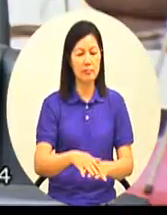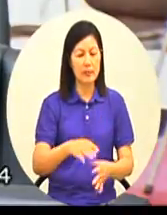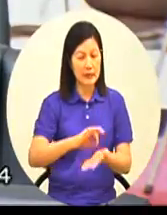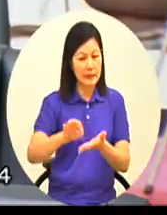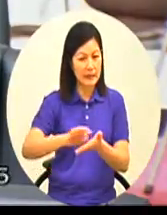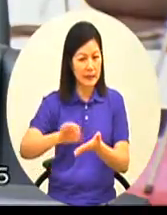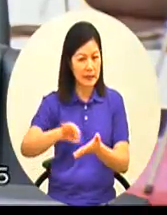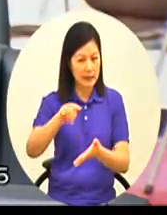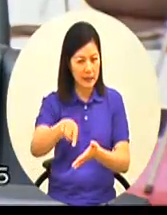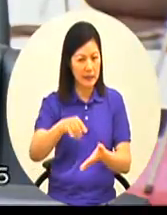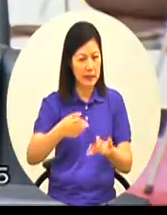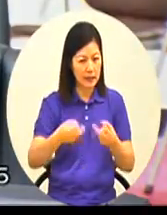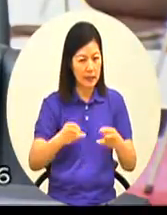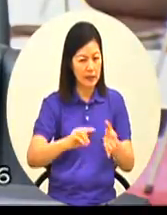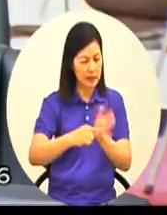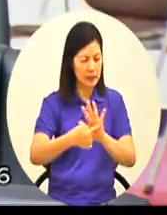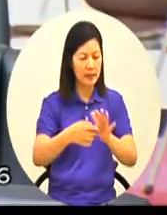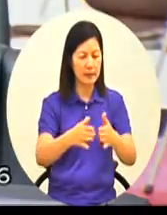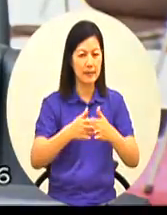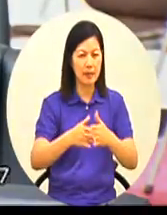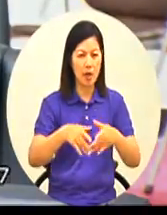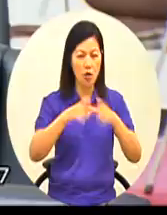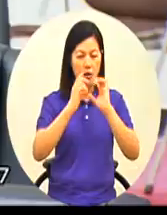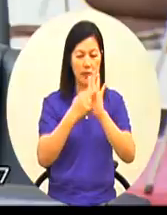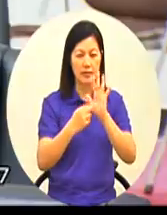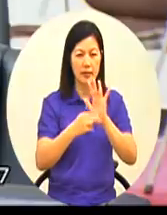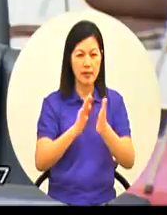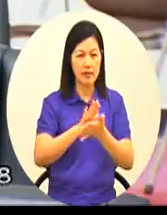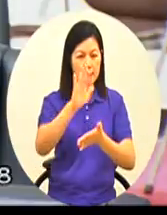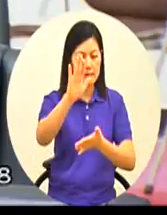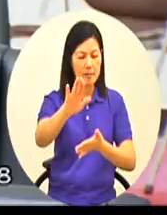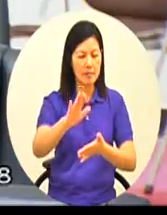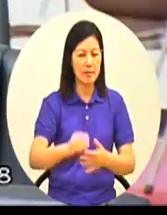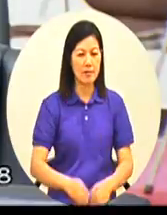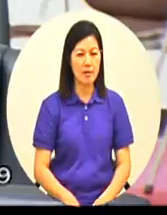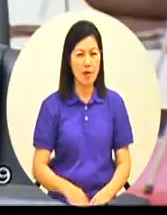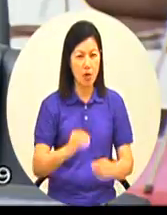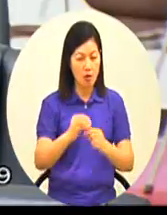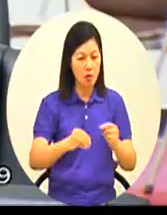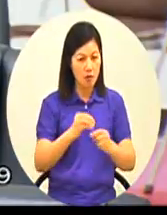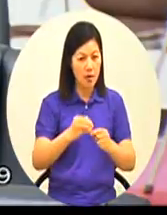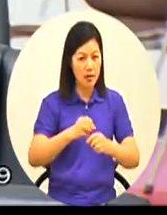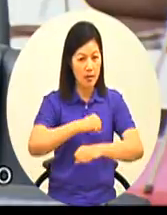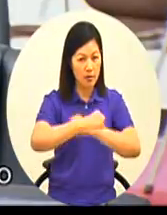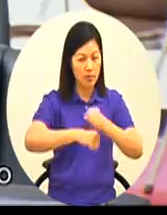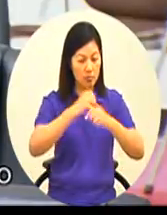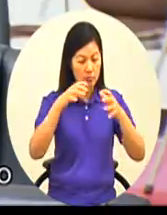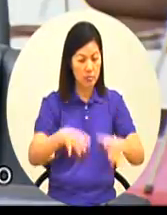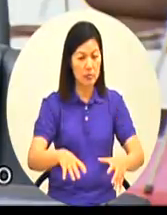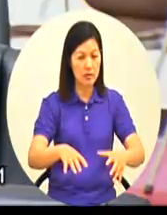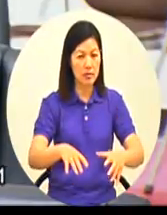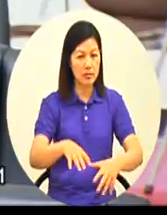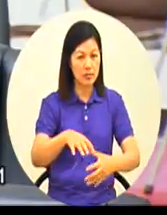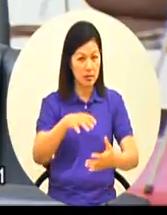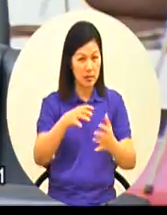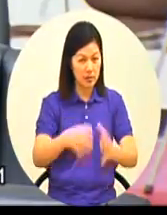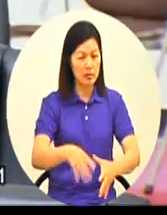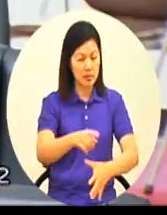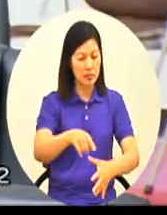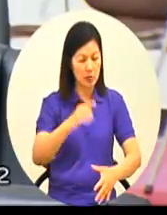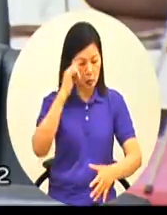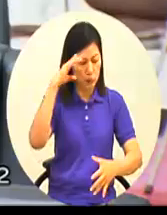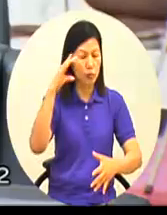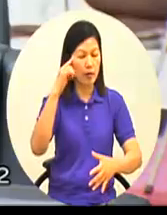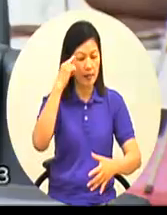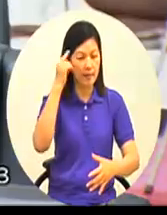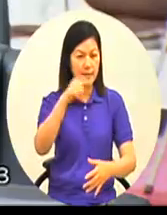一个效率哈。那局长，请你答复一下，对我们未来的一个万年祭的一个办理，是不是能够更有创意，能够留下